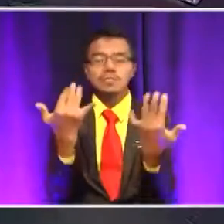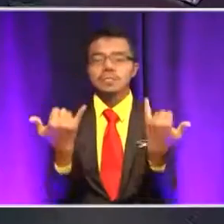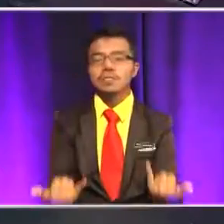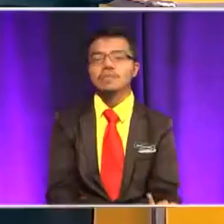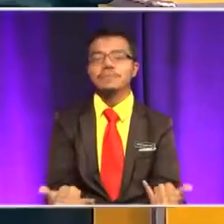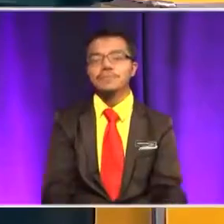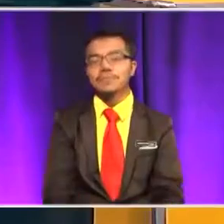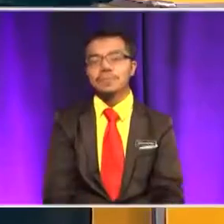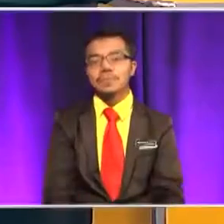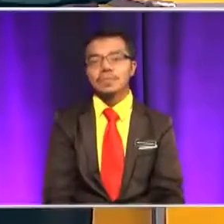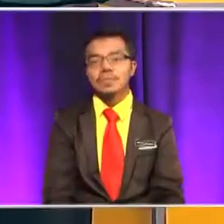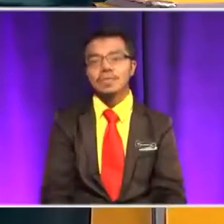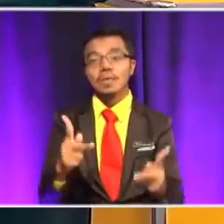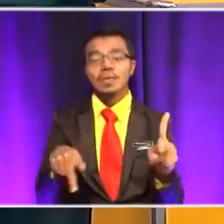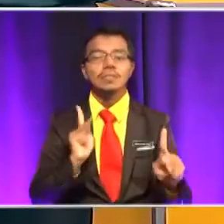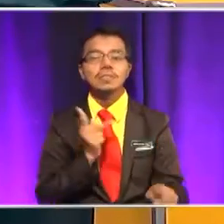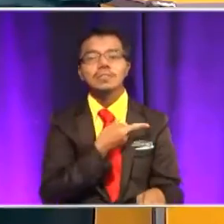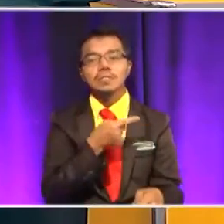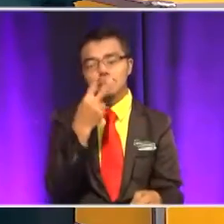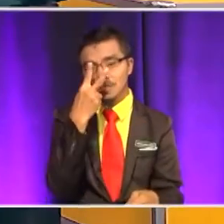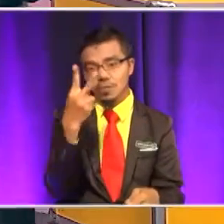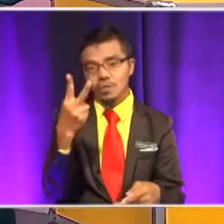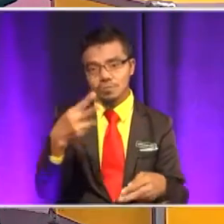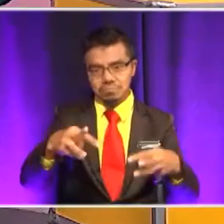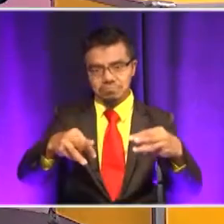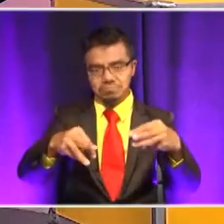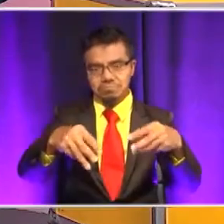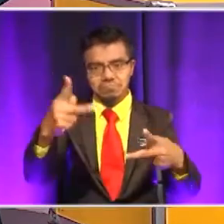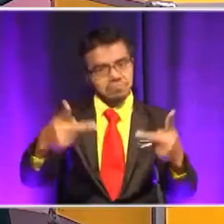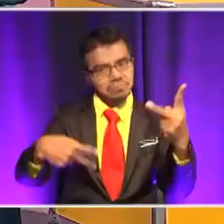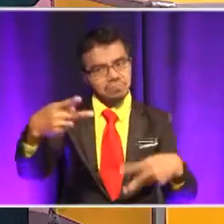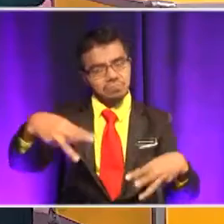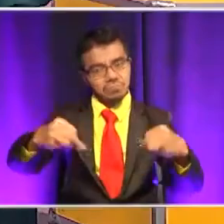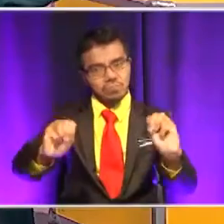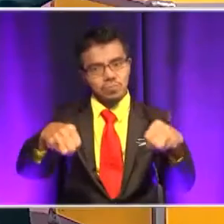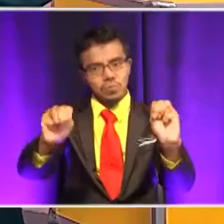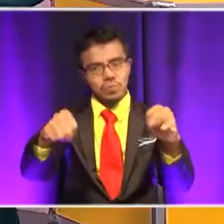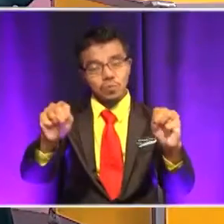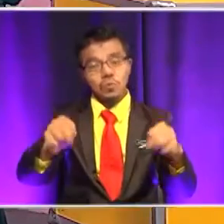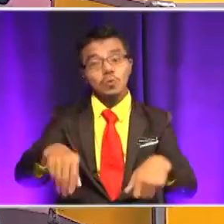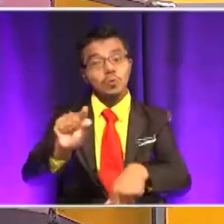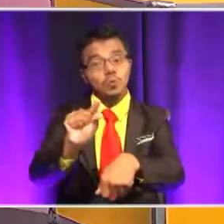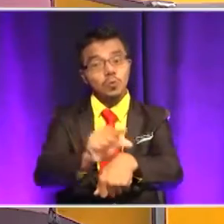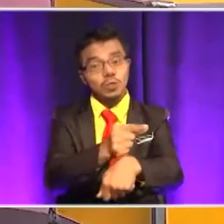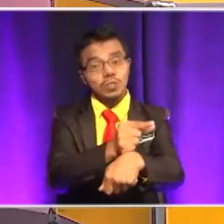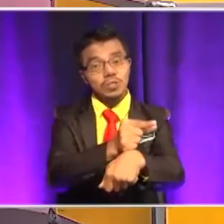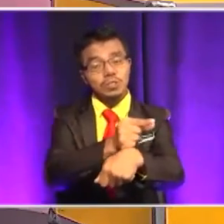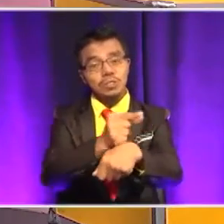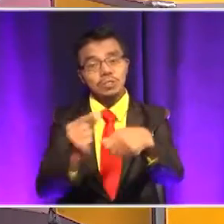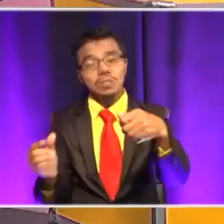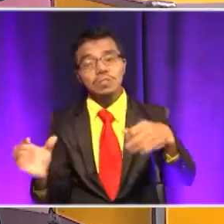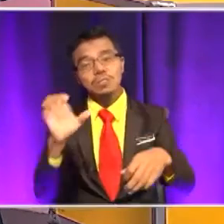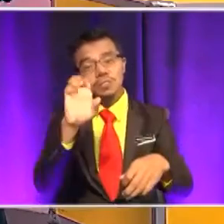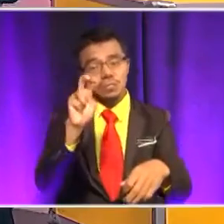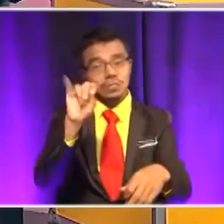Oke kendaraan kereta dan sebagainya menggunakan engine pembakaran dalam engine pembakaran dalam menggunakan petroler ataupun menggunakan DC itu yang biasa itu